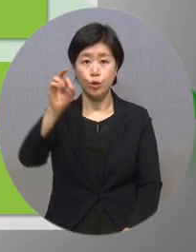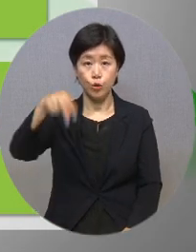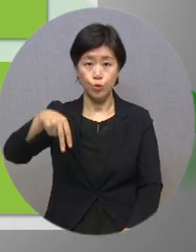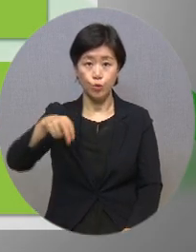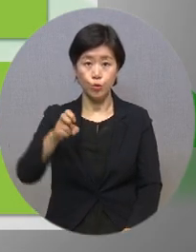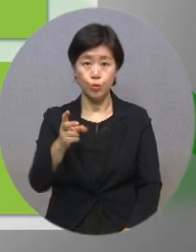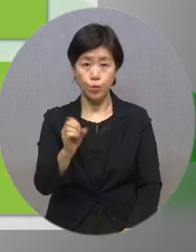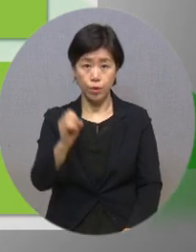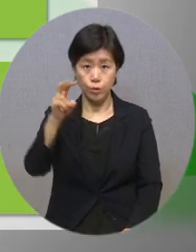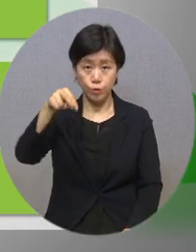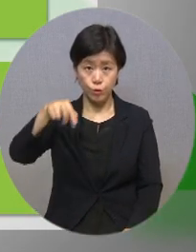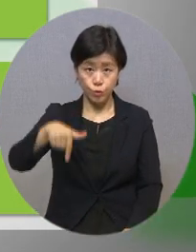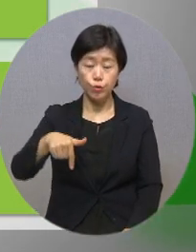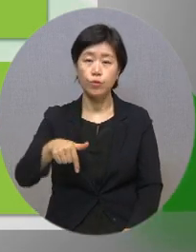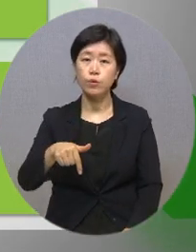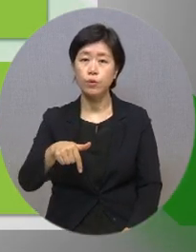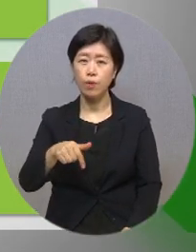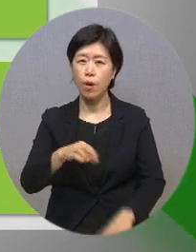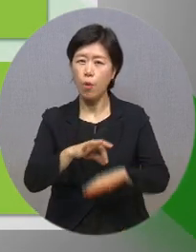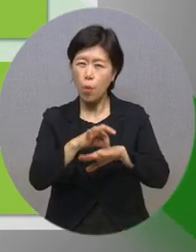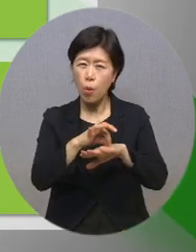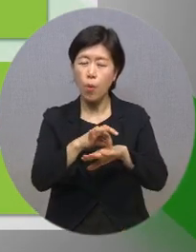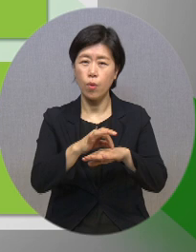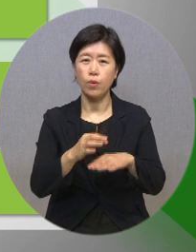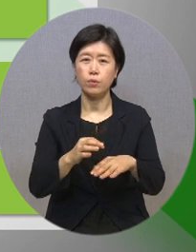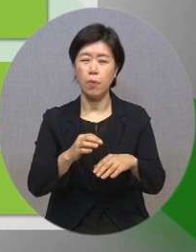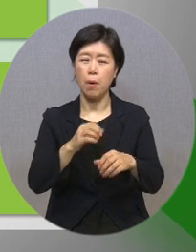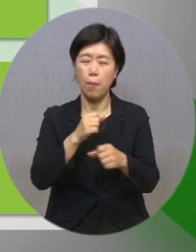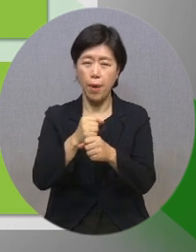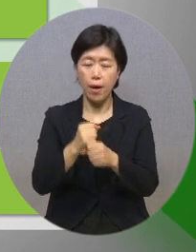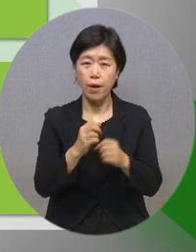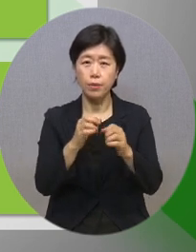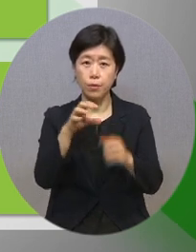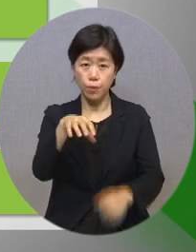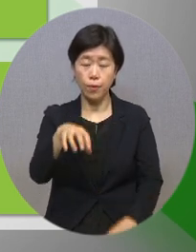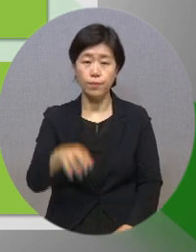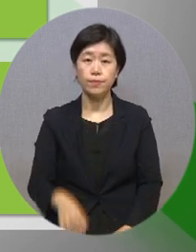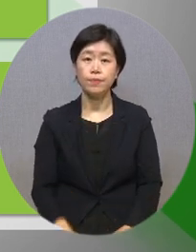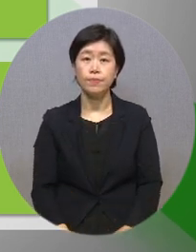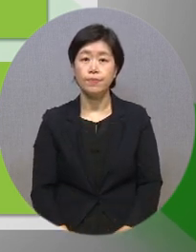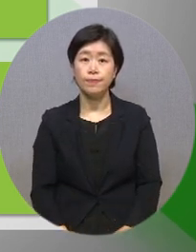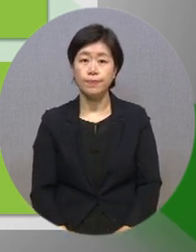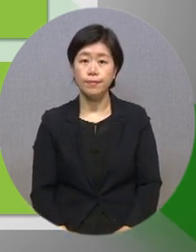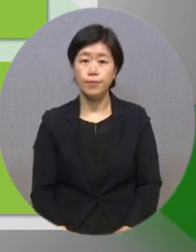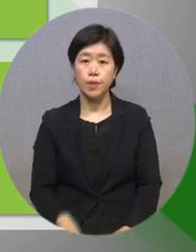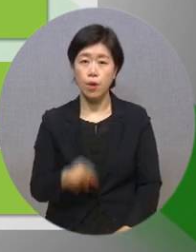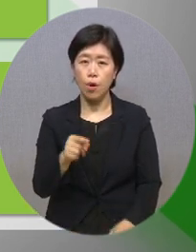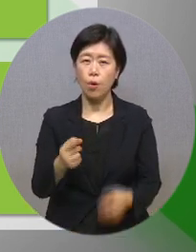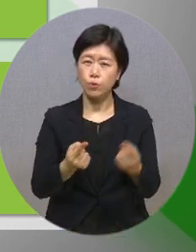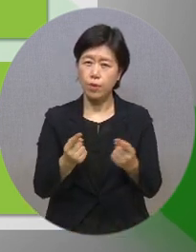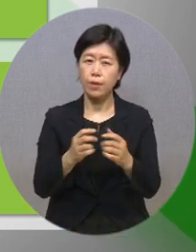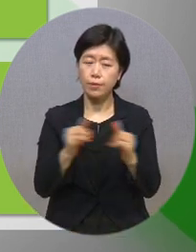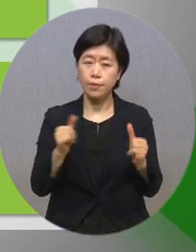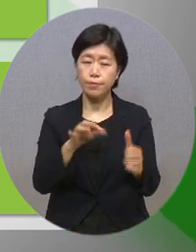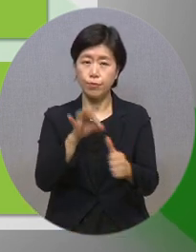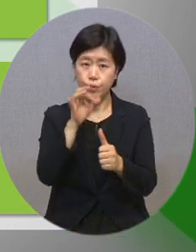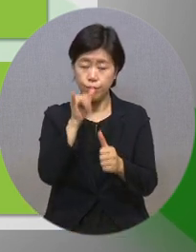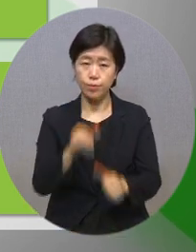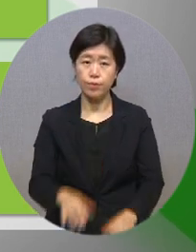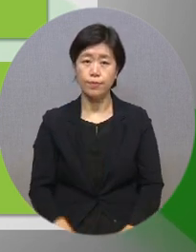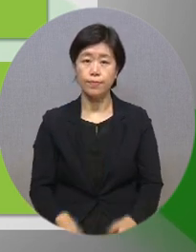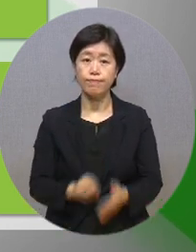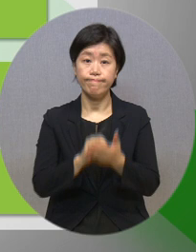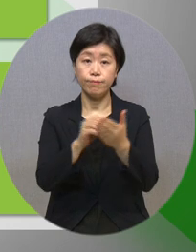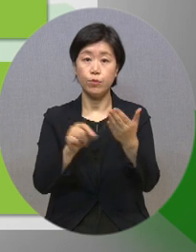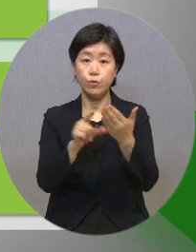주식회사 유명육가공에서 육류가공기계 조작원을 모집합니다. 접수 마감일은 9월 30일까지며